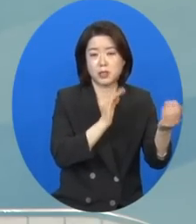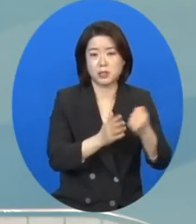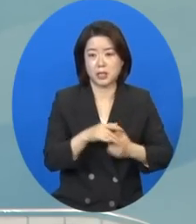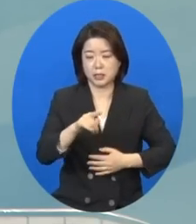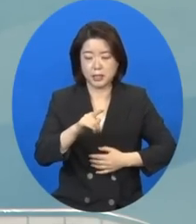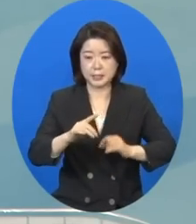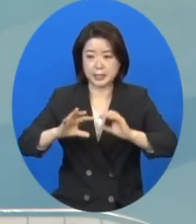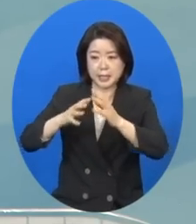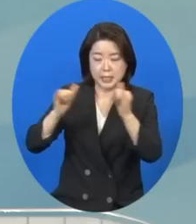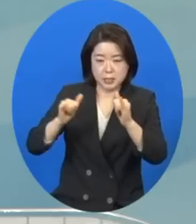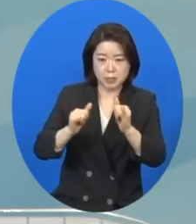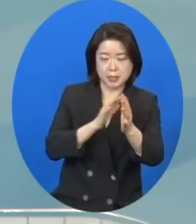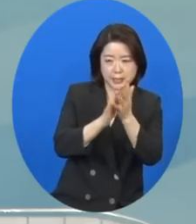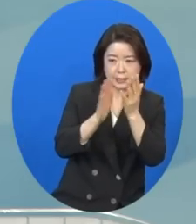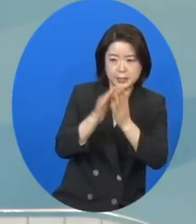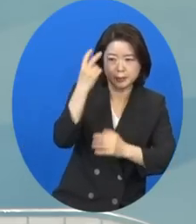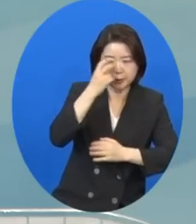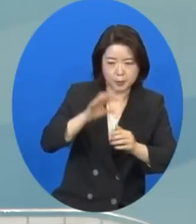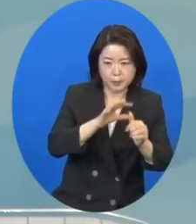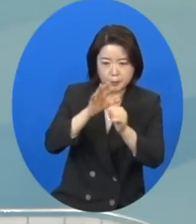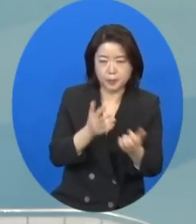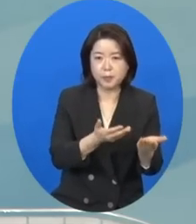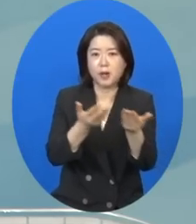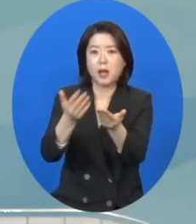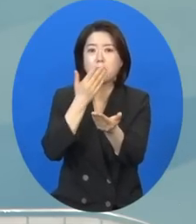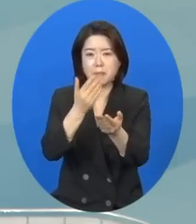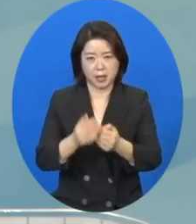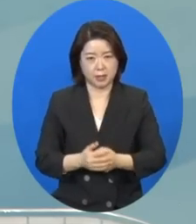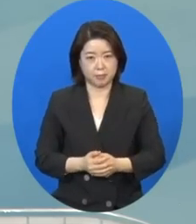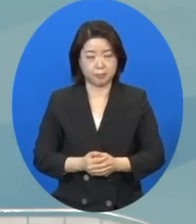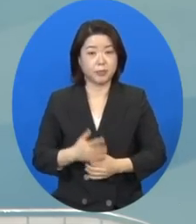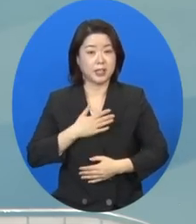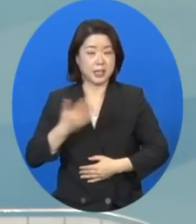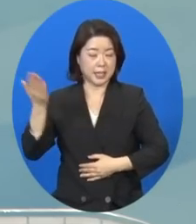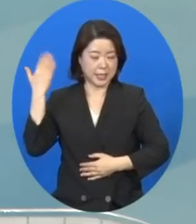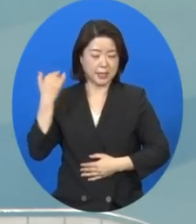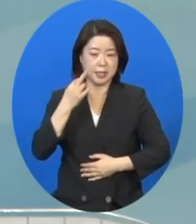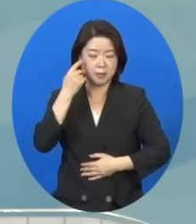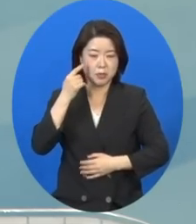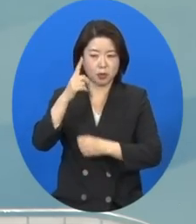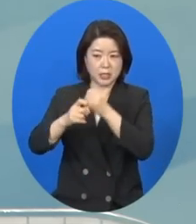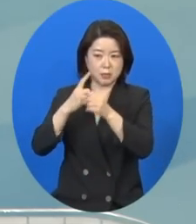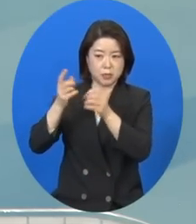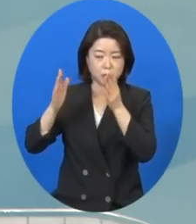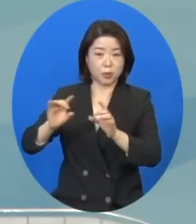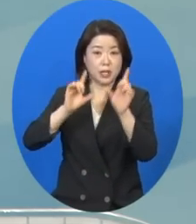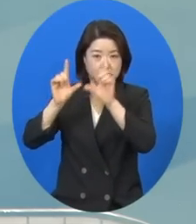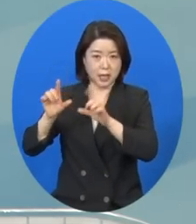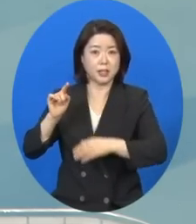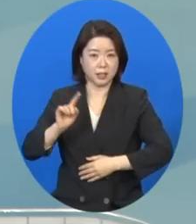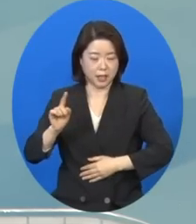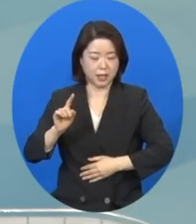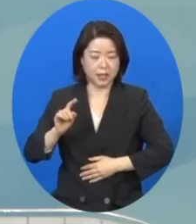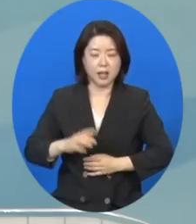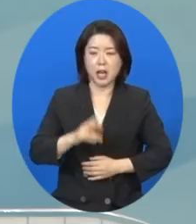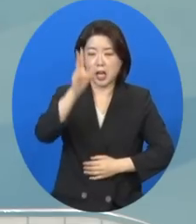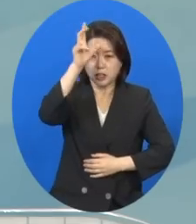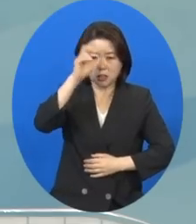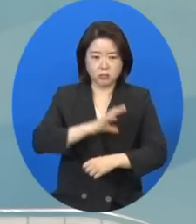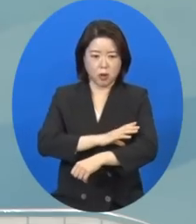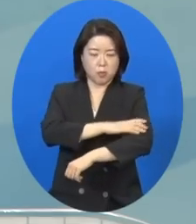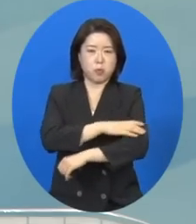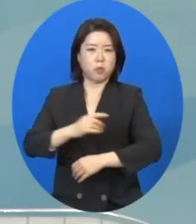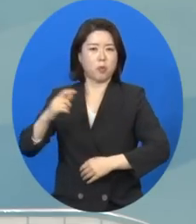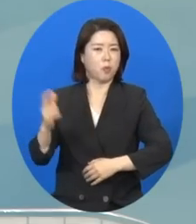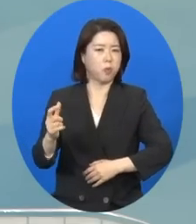그리하면 시민들의 삶을 지켜줄 수 있기 때문에 그래요 제가 미국에 11년 살면서 느낀게 뭔지 아세요 경찰들의 권한이 엄청